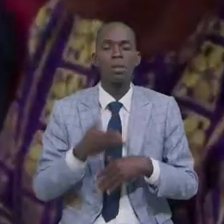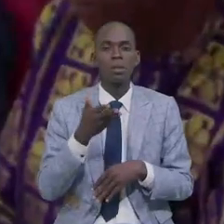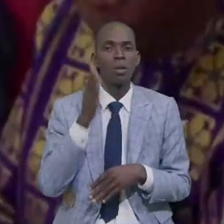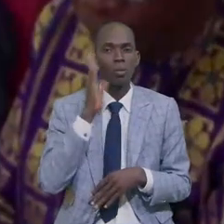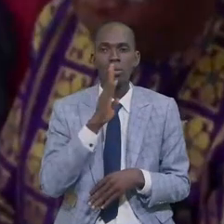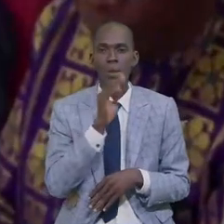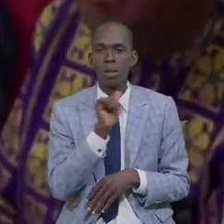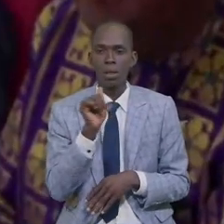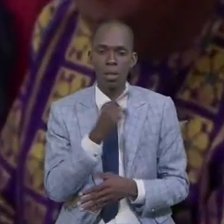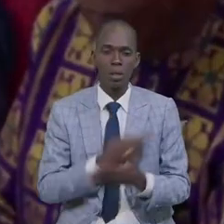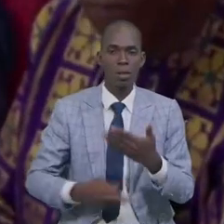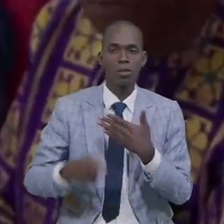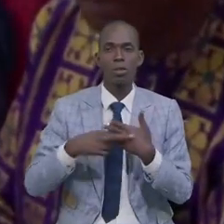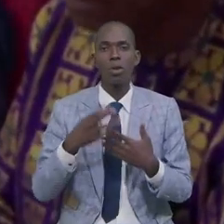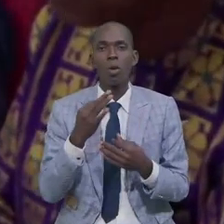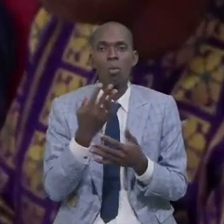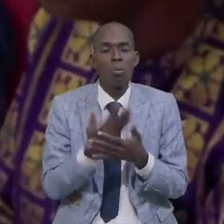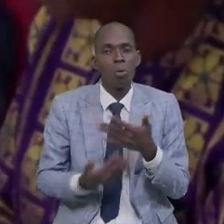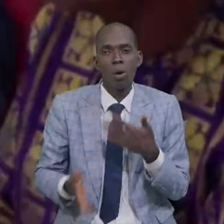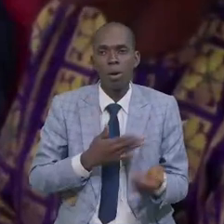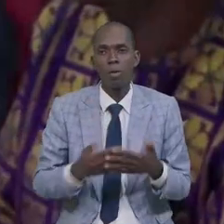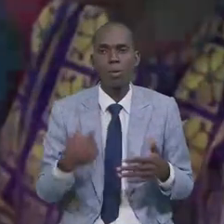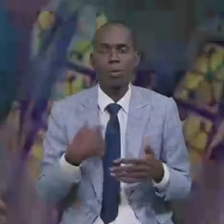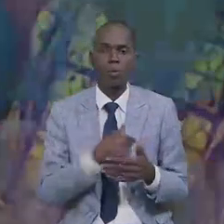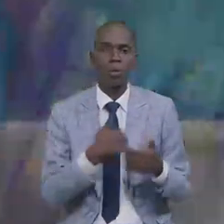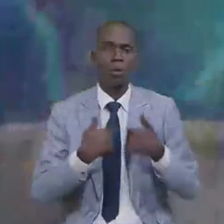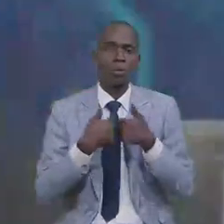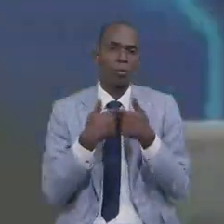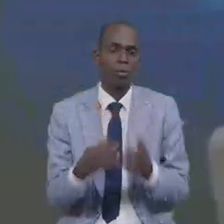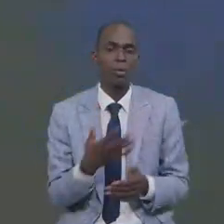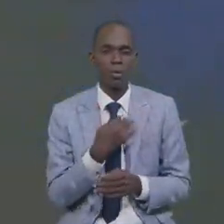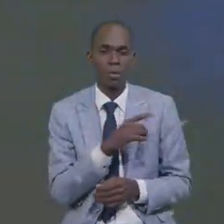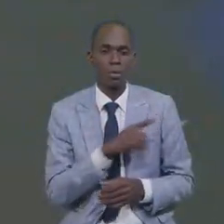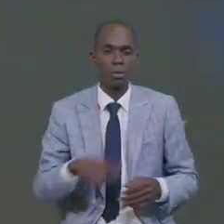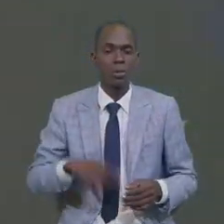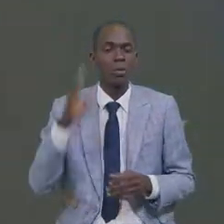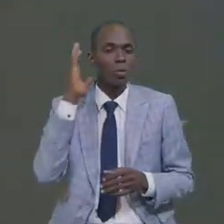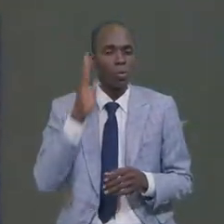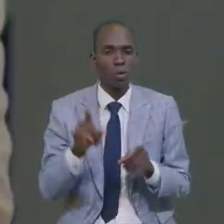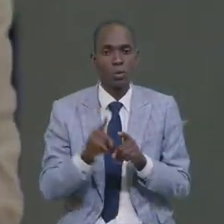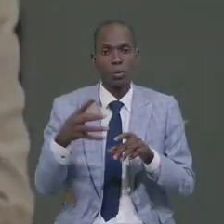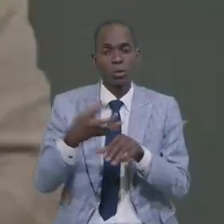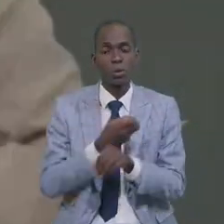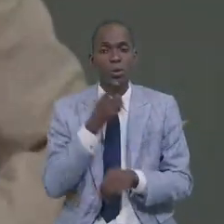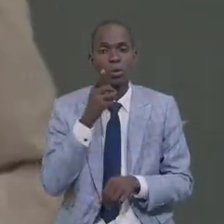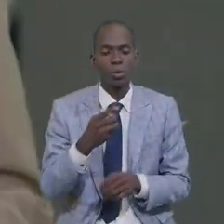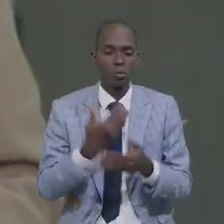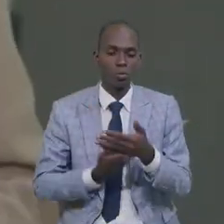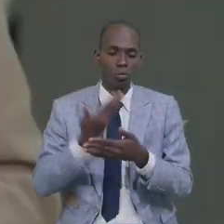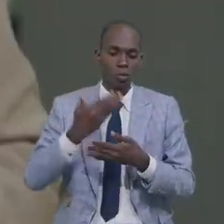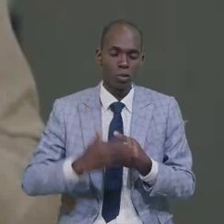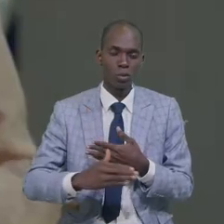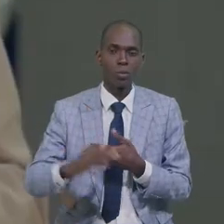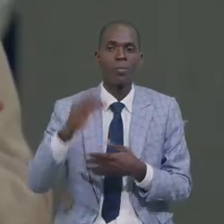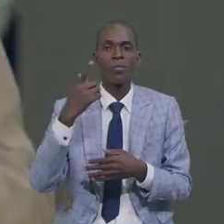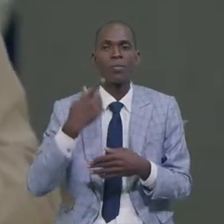aura donc une restauration de tout ce que nous avons perdu. Alors le Seigneur va même se saisir de toi